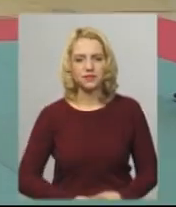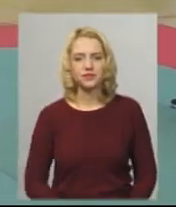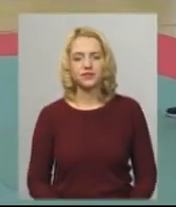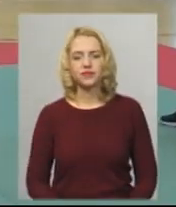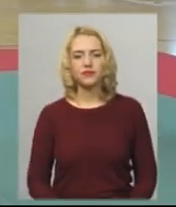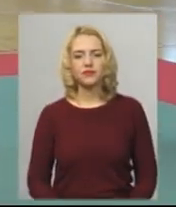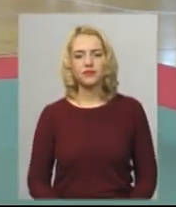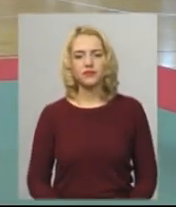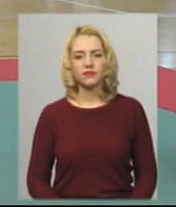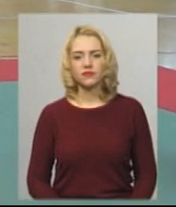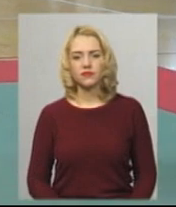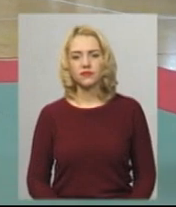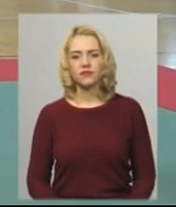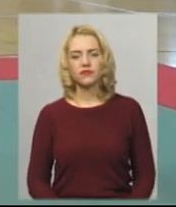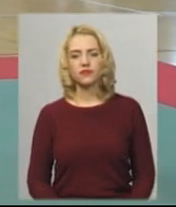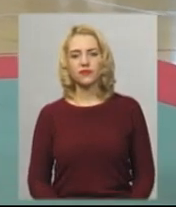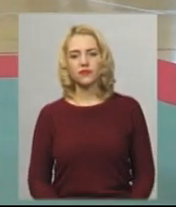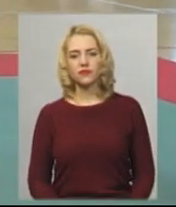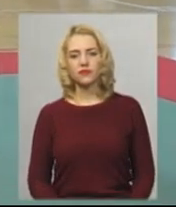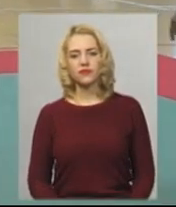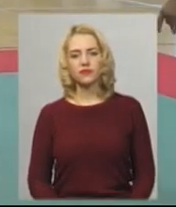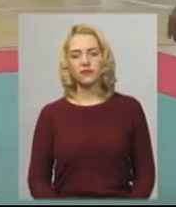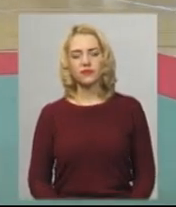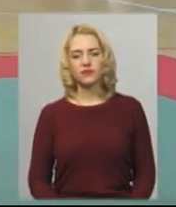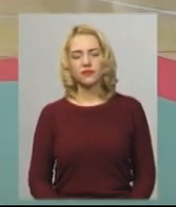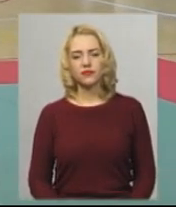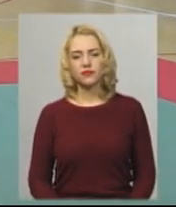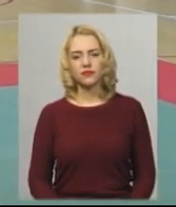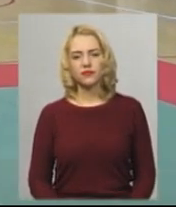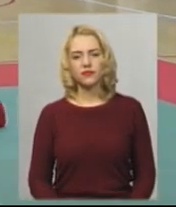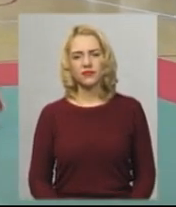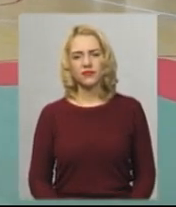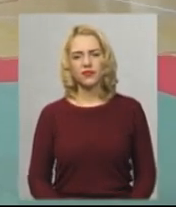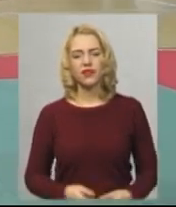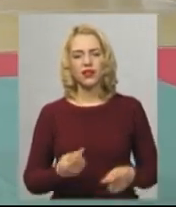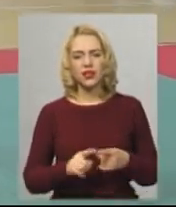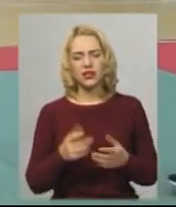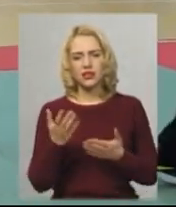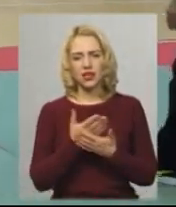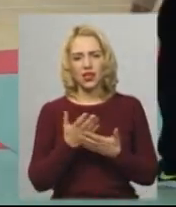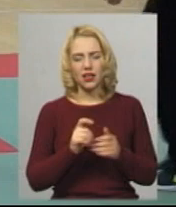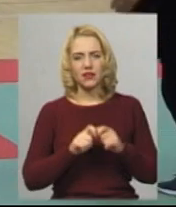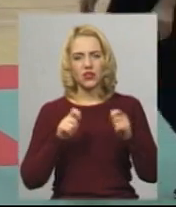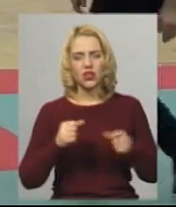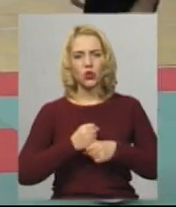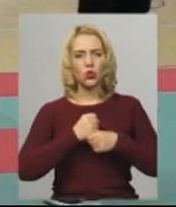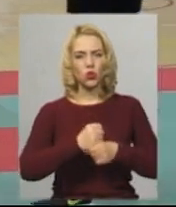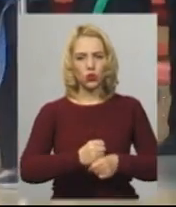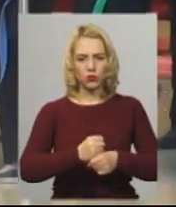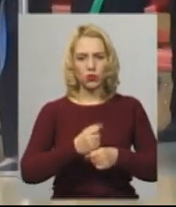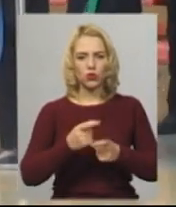Юлія Вєтра, Олександра Лімановська. І... Це кадри відео з відкритого Кубку світу